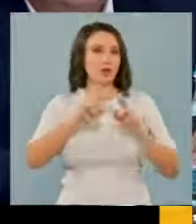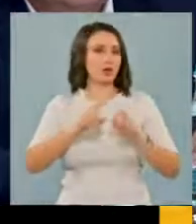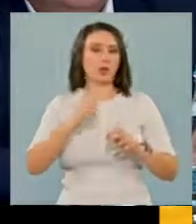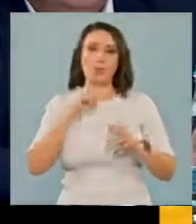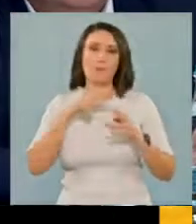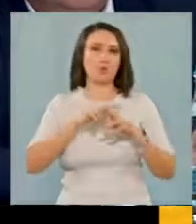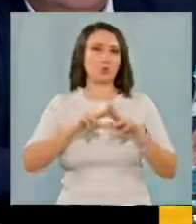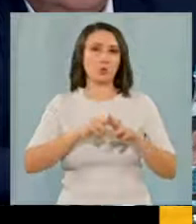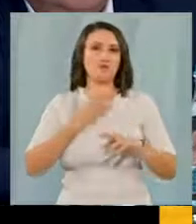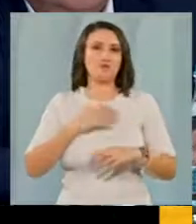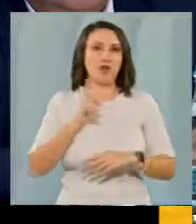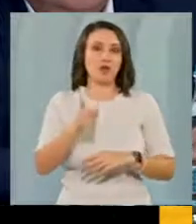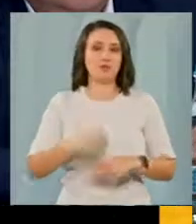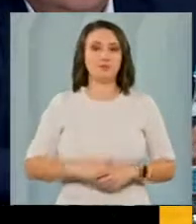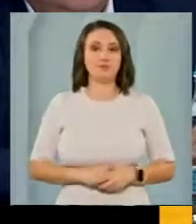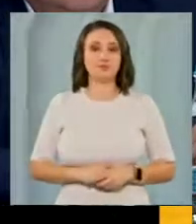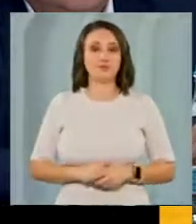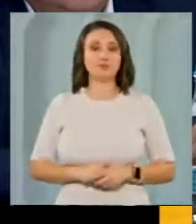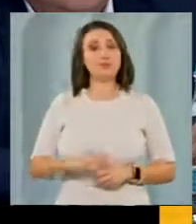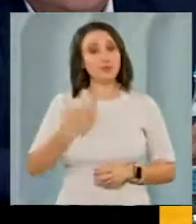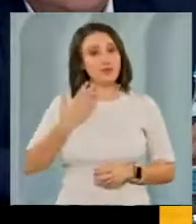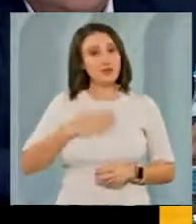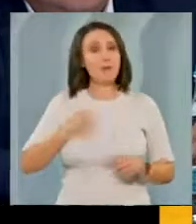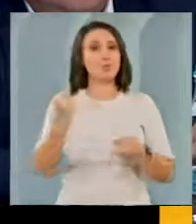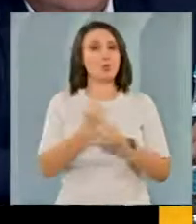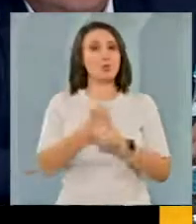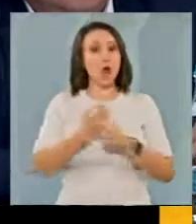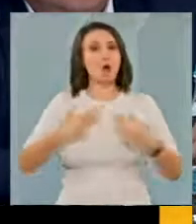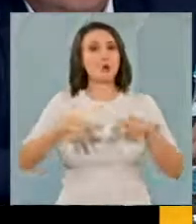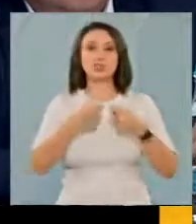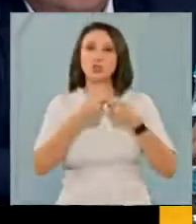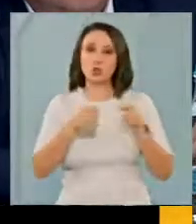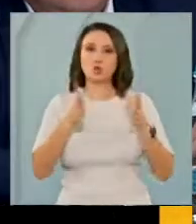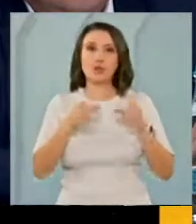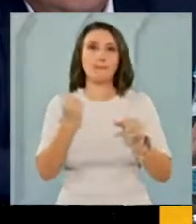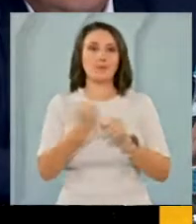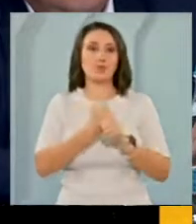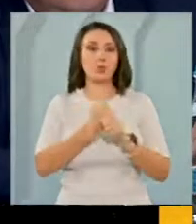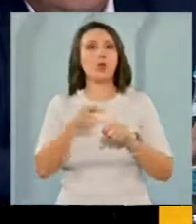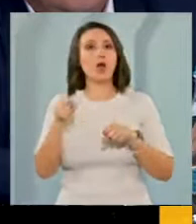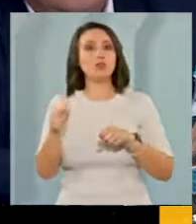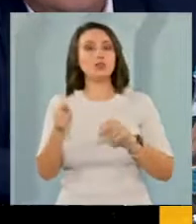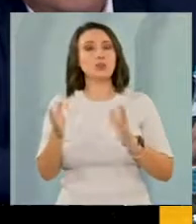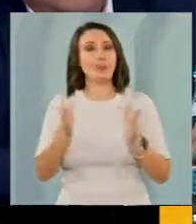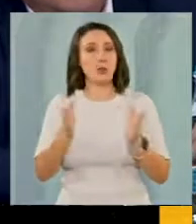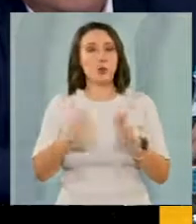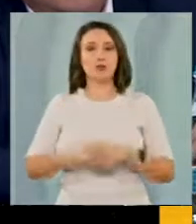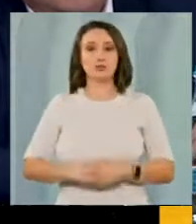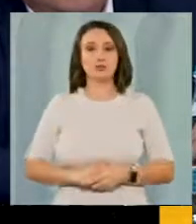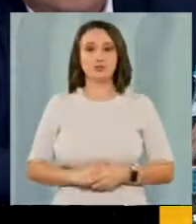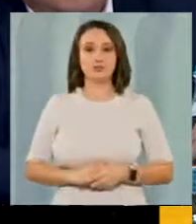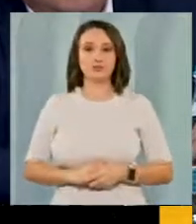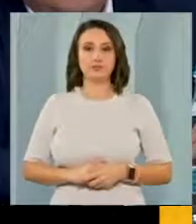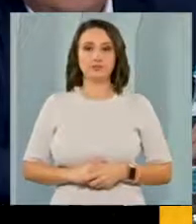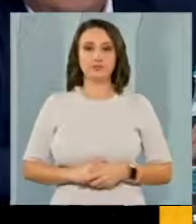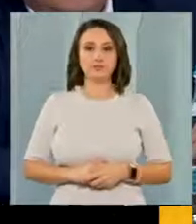cum își dorea. Evident că ne-am dorit ca munca noastră și tot ceea ce am făcut în acest timp și